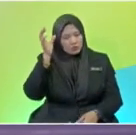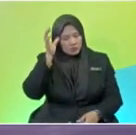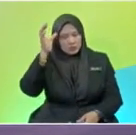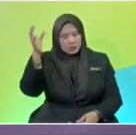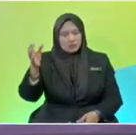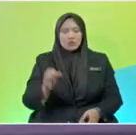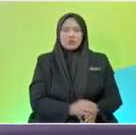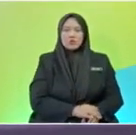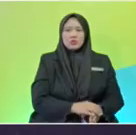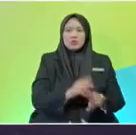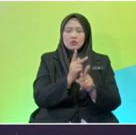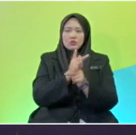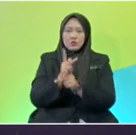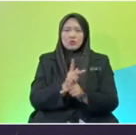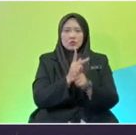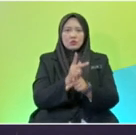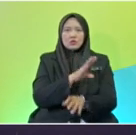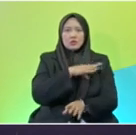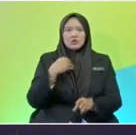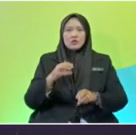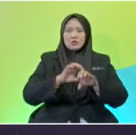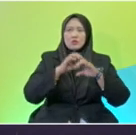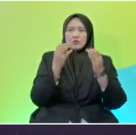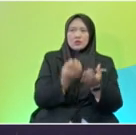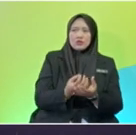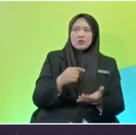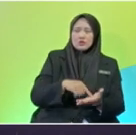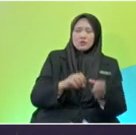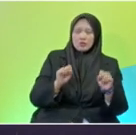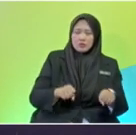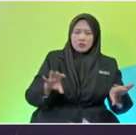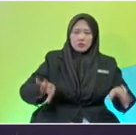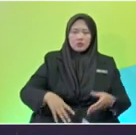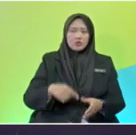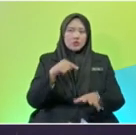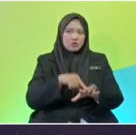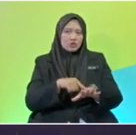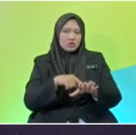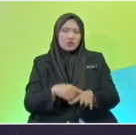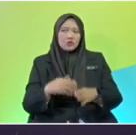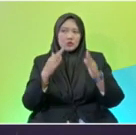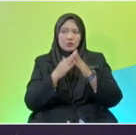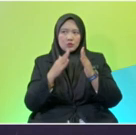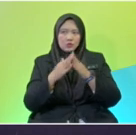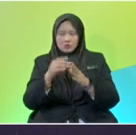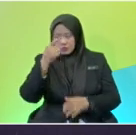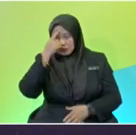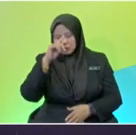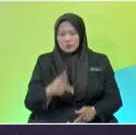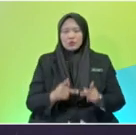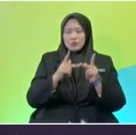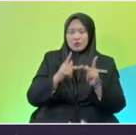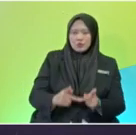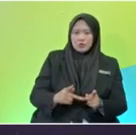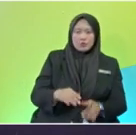tadi murid-murid boleh dilakukan sendiri di rumah untuk mengukur lagi pemahaman mereka baik saigo eee